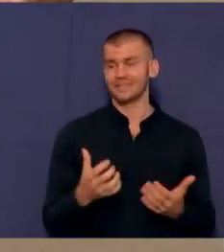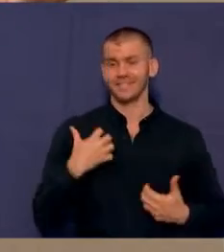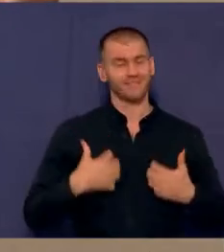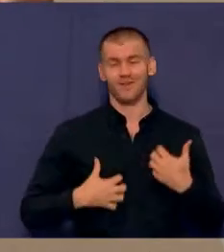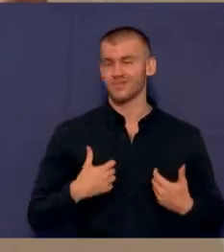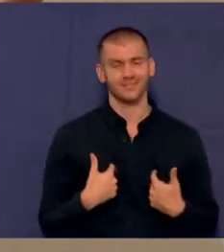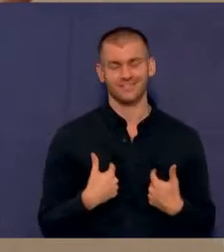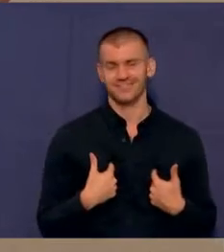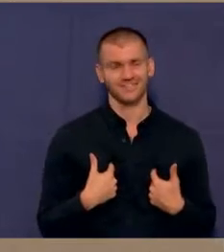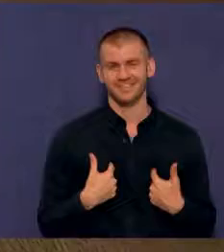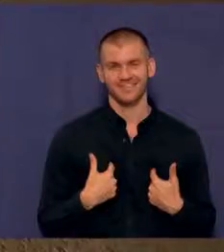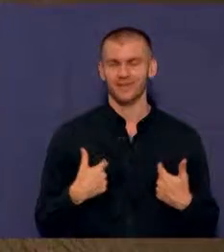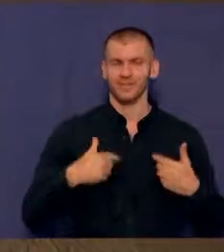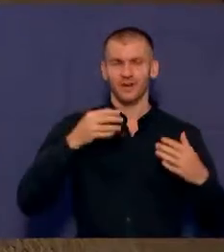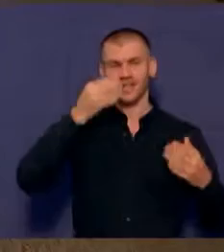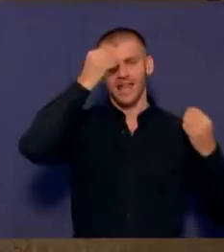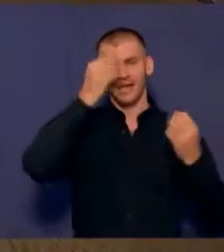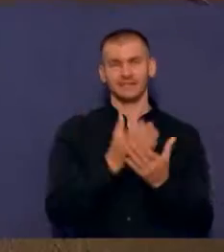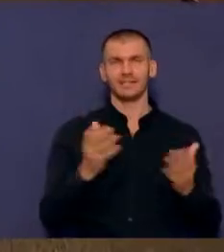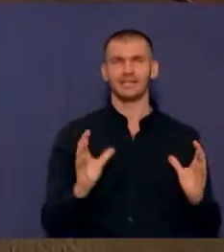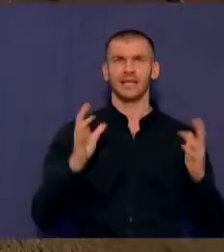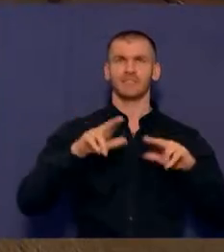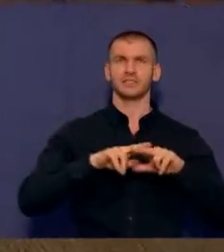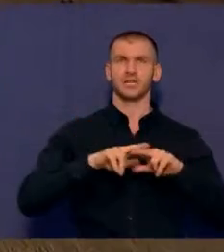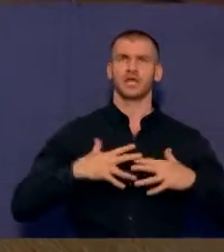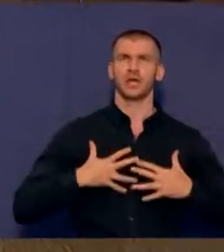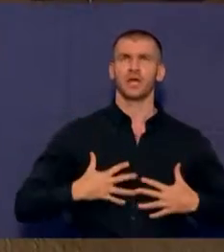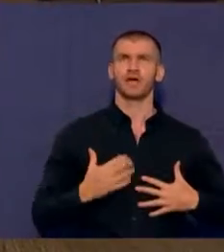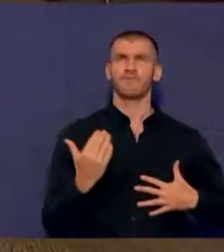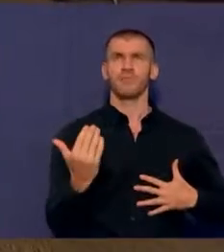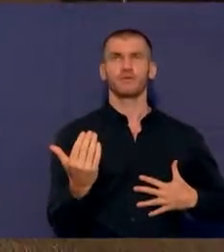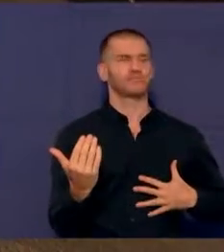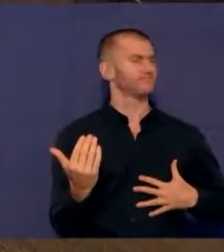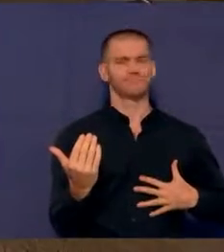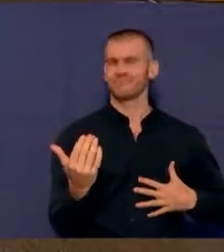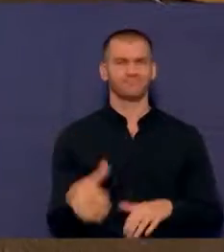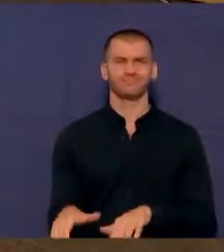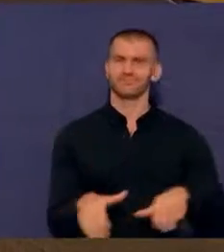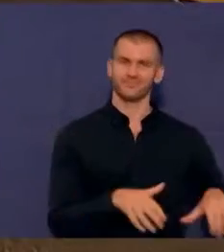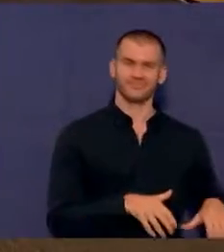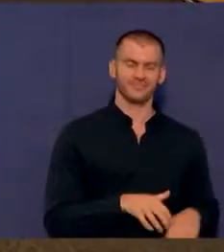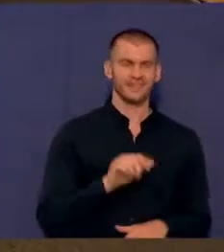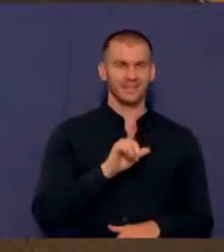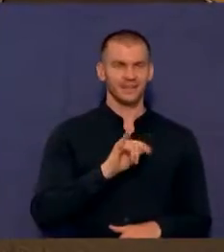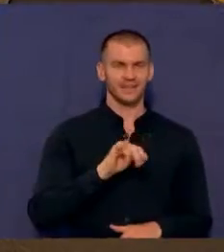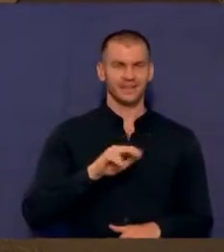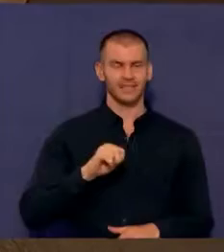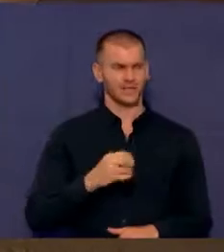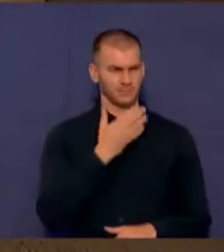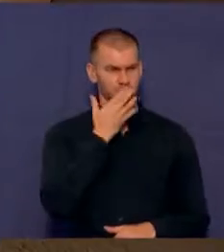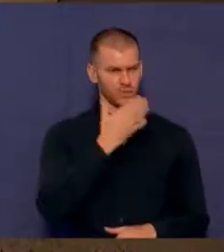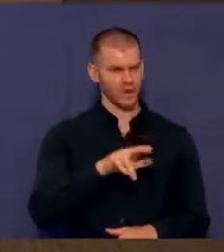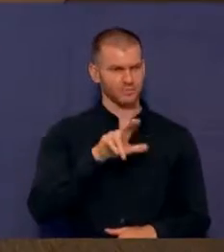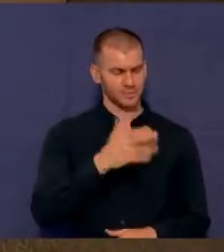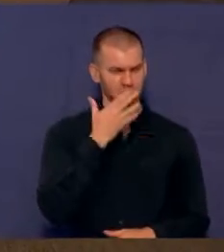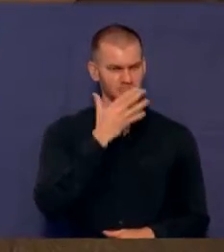Så att, jag har lärt mig att inte leva i känslor i framtiden. Så det är extremt bra grej. Det där tänker jag försöka.